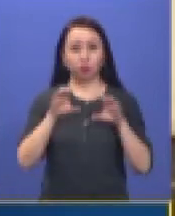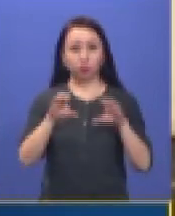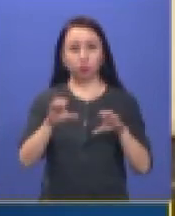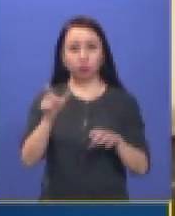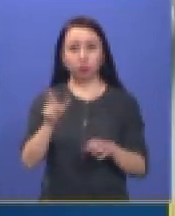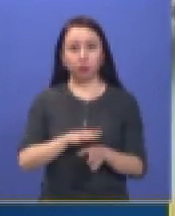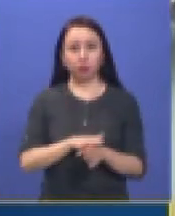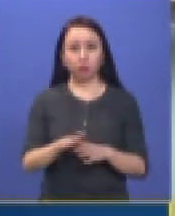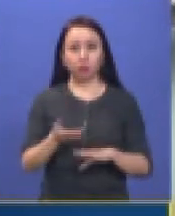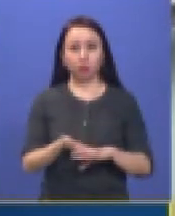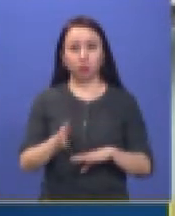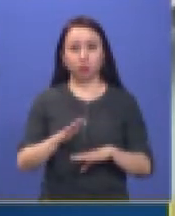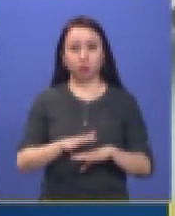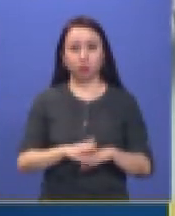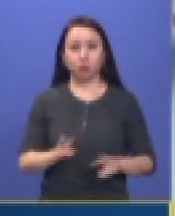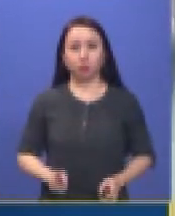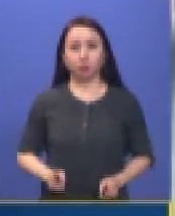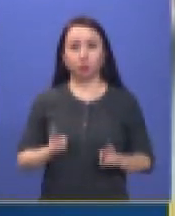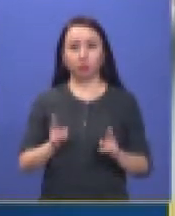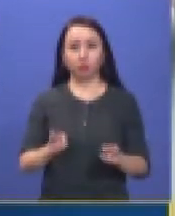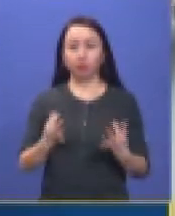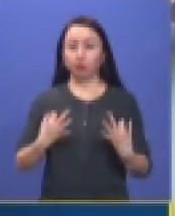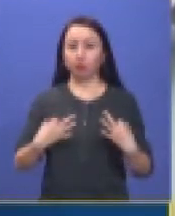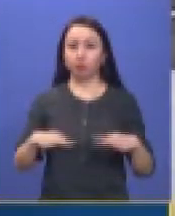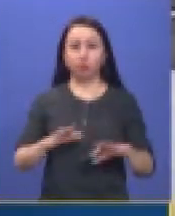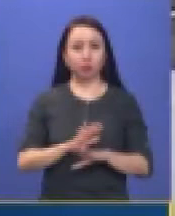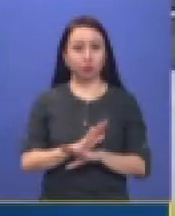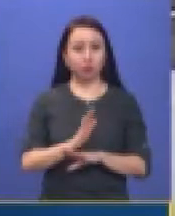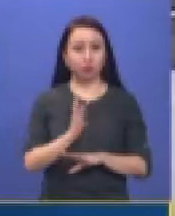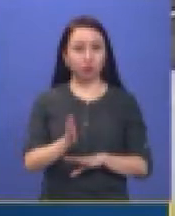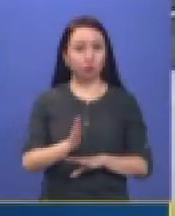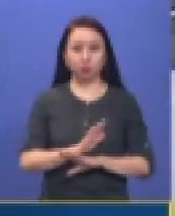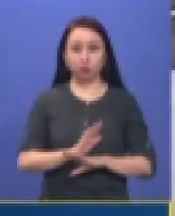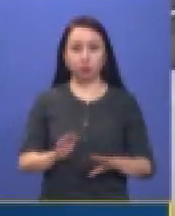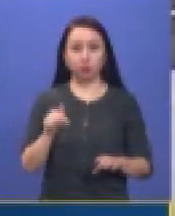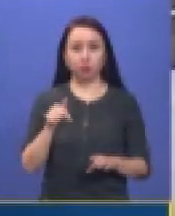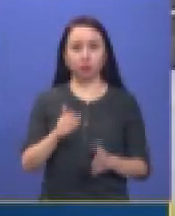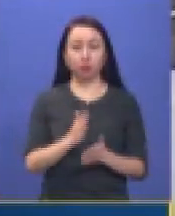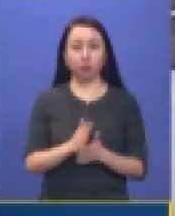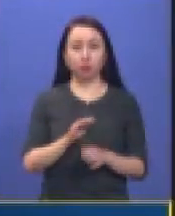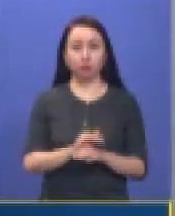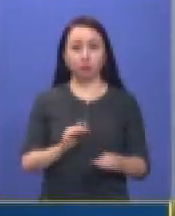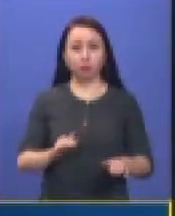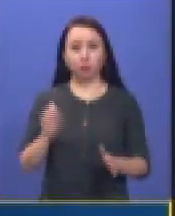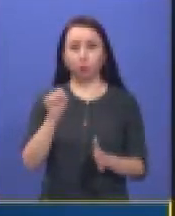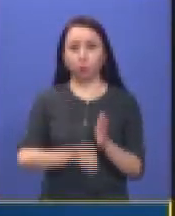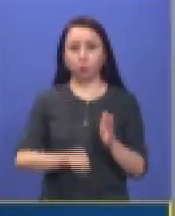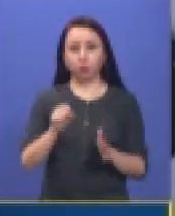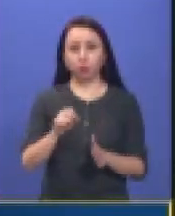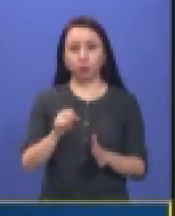Уголовного кодекса лица совершившие Особо тяжкие преступления амнистии не подлежат среди них подростки